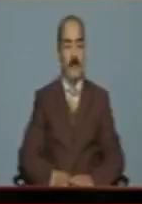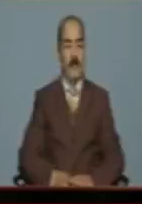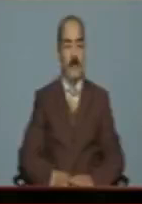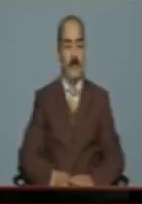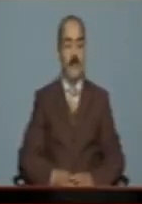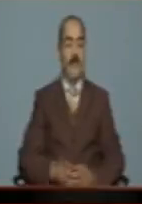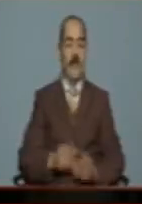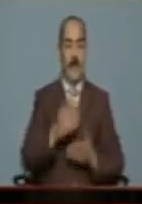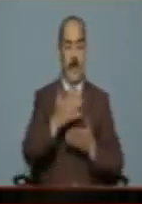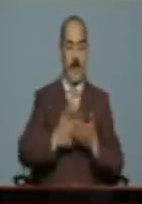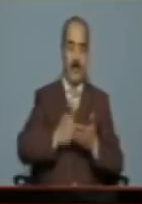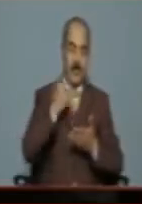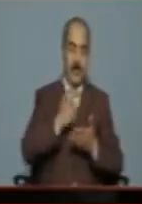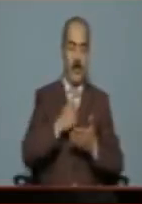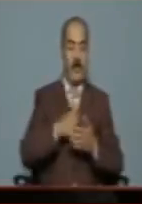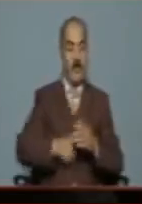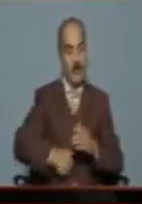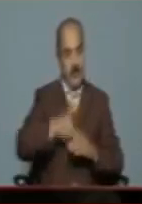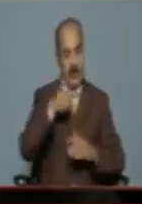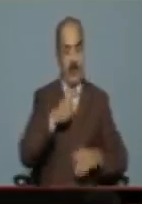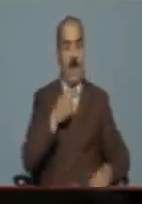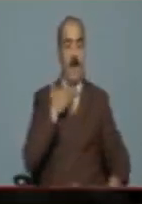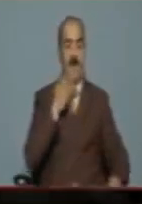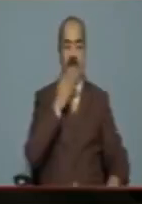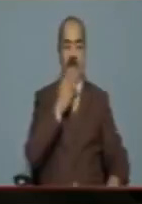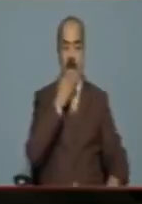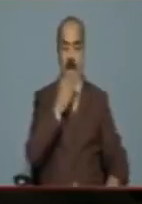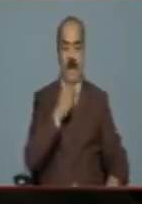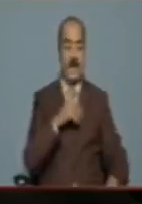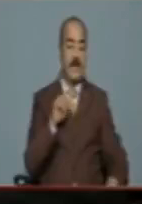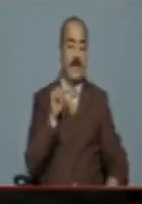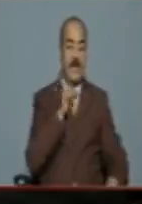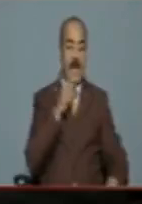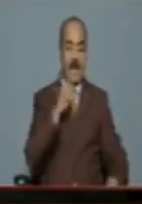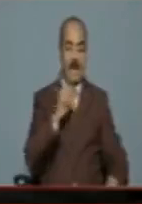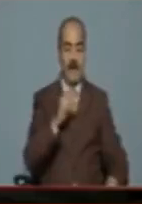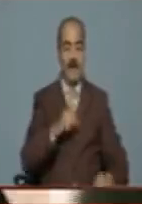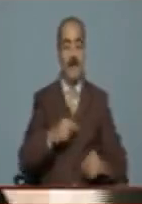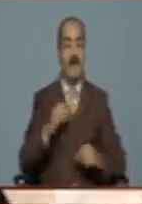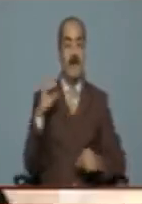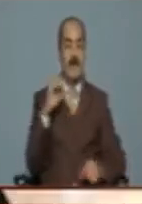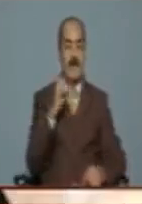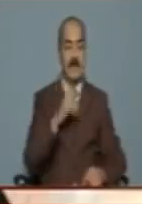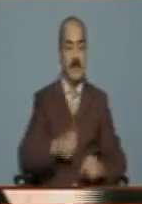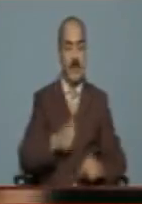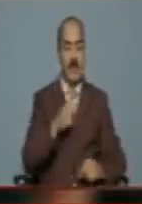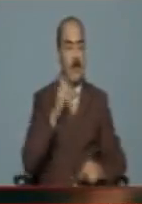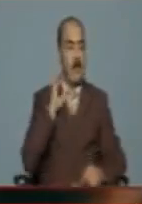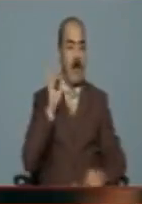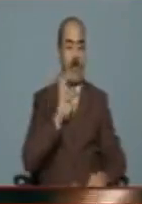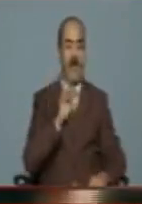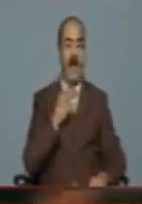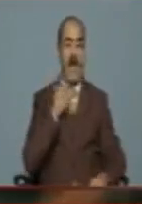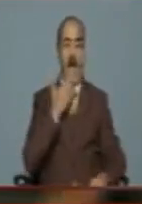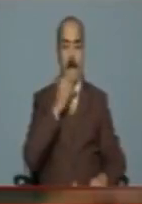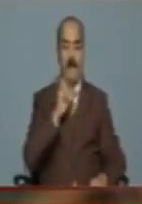متضمنا فوز السيد عبد الفتاح سعيد حسين خليل السيسي، وشهرته عبد